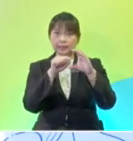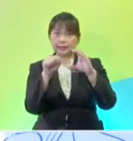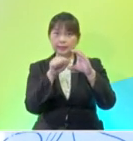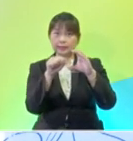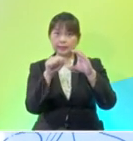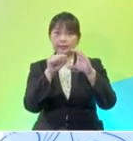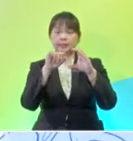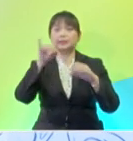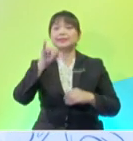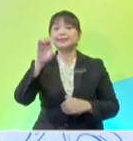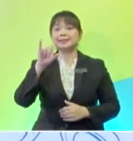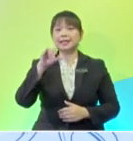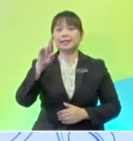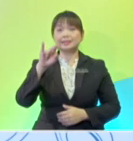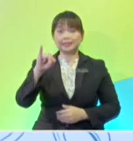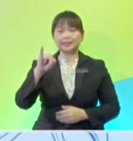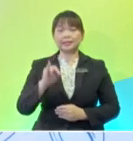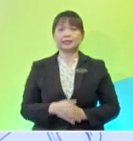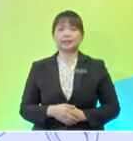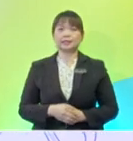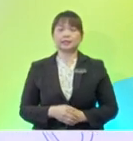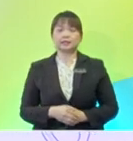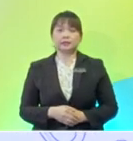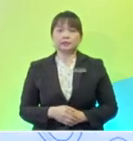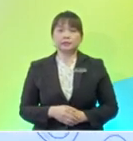cucuk lengkung senang sangat